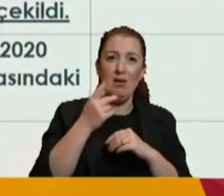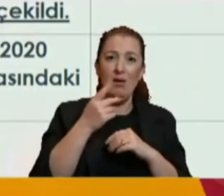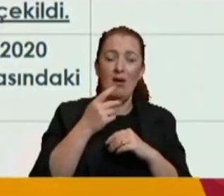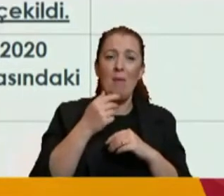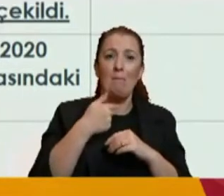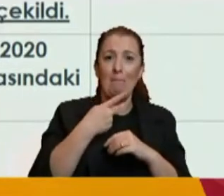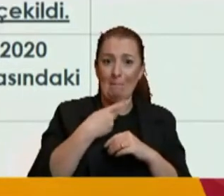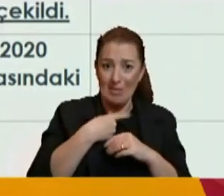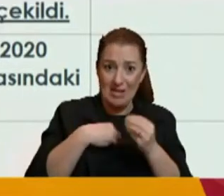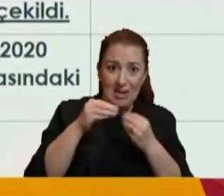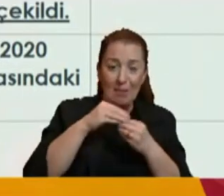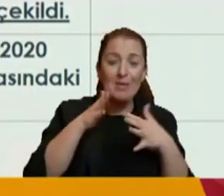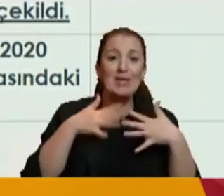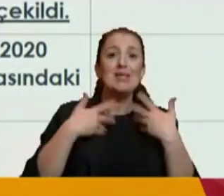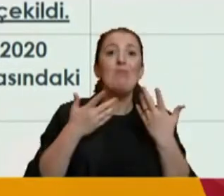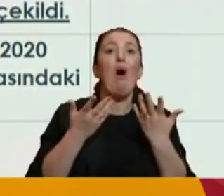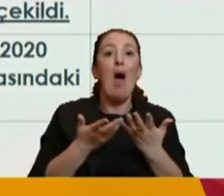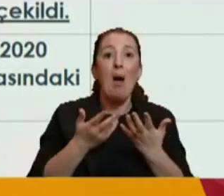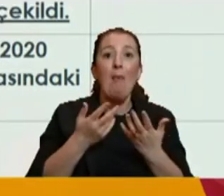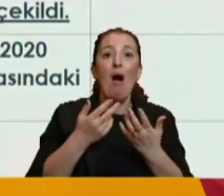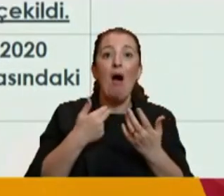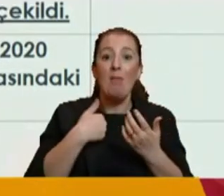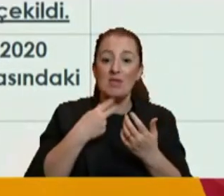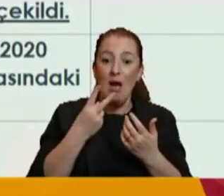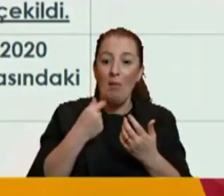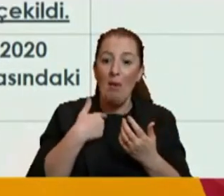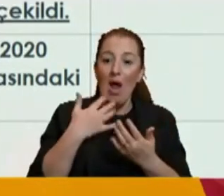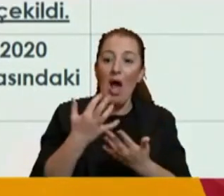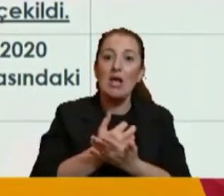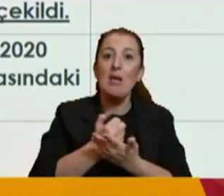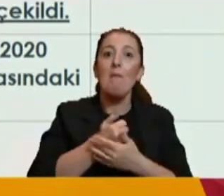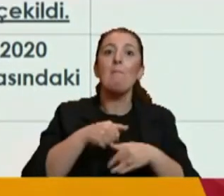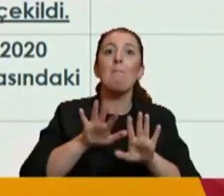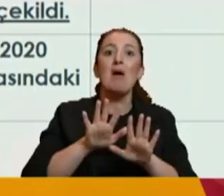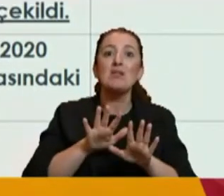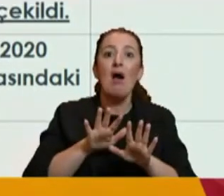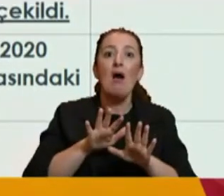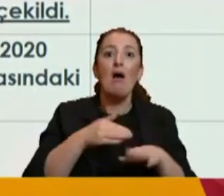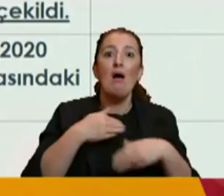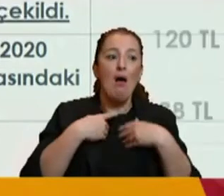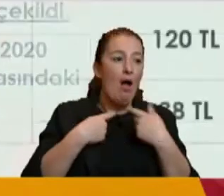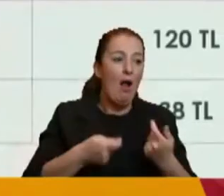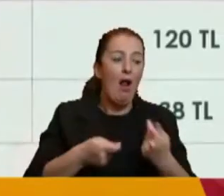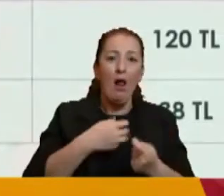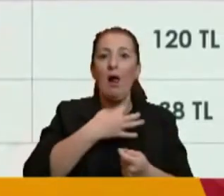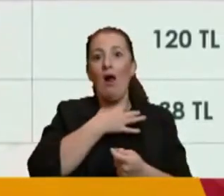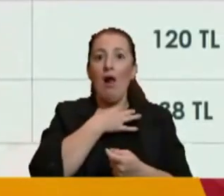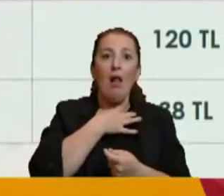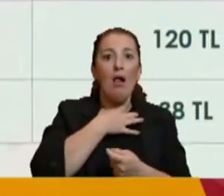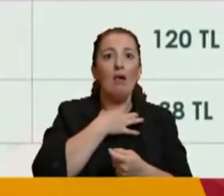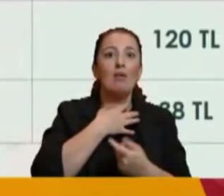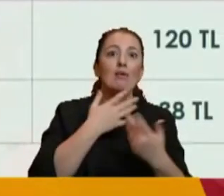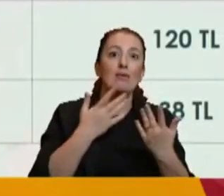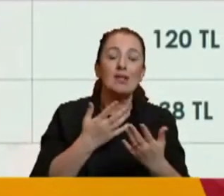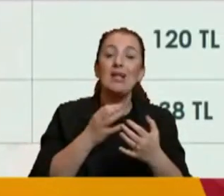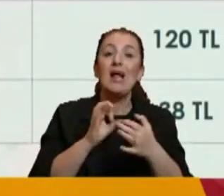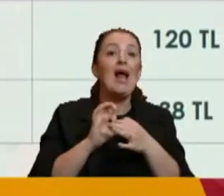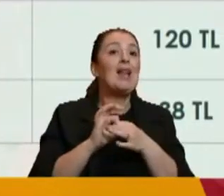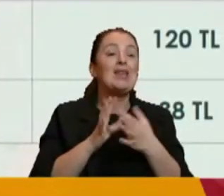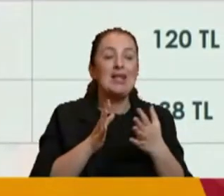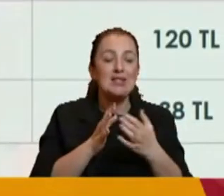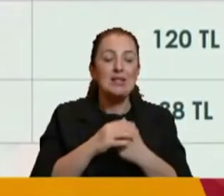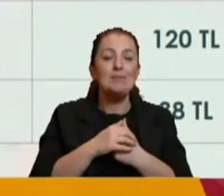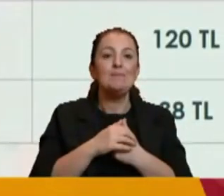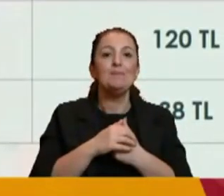istemiyoruz ama bizim girdi lerimiz artmazsa Biz bunu zaten talep etmeyiz girdi lerimiz artıyor nasıl artıyor